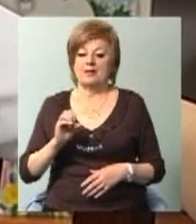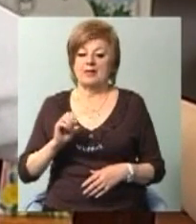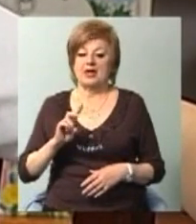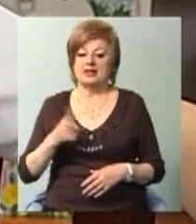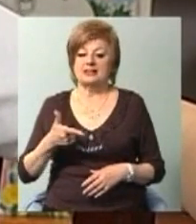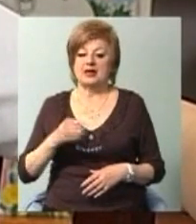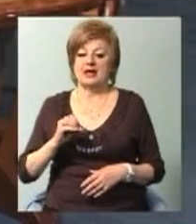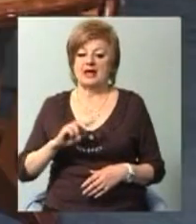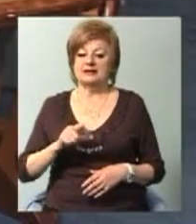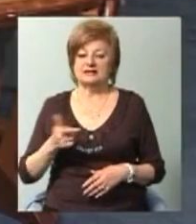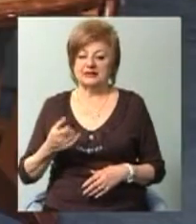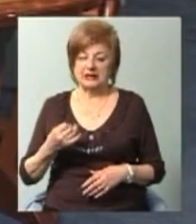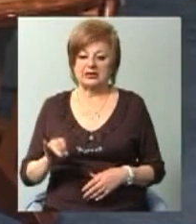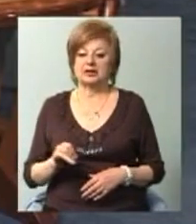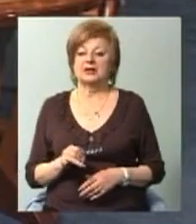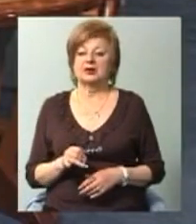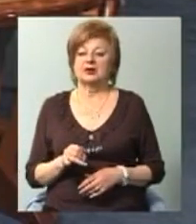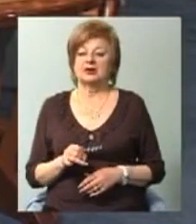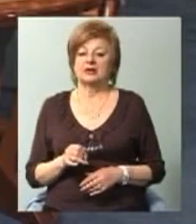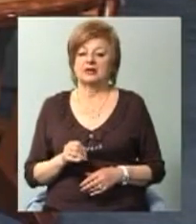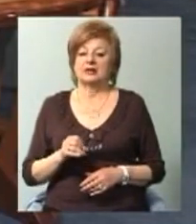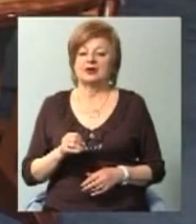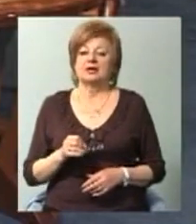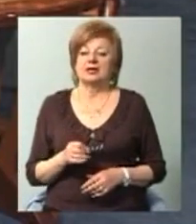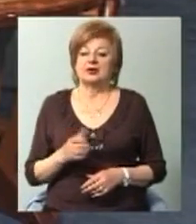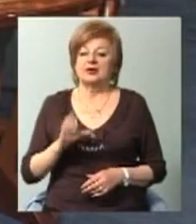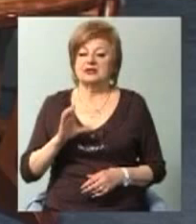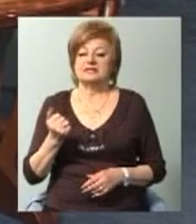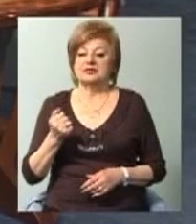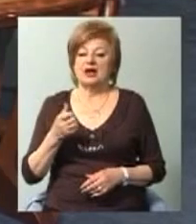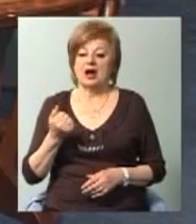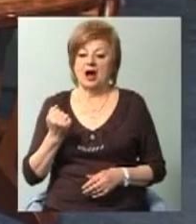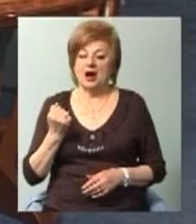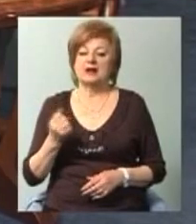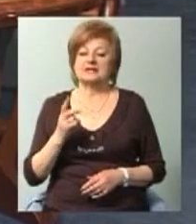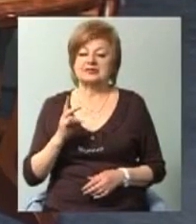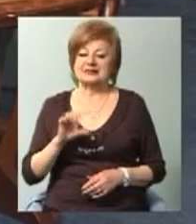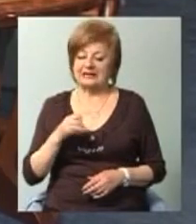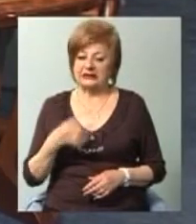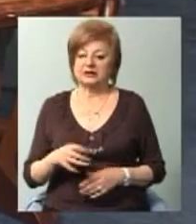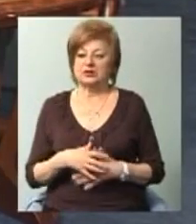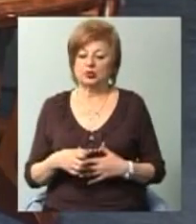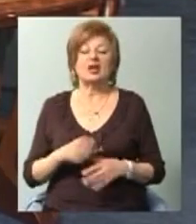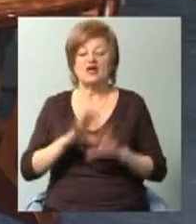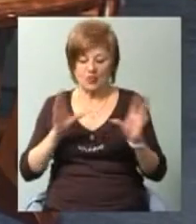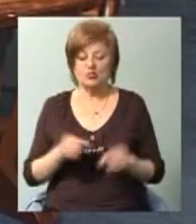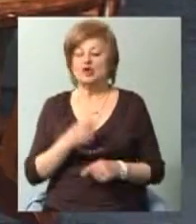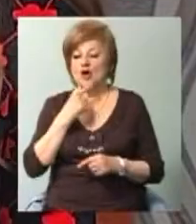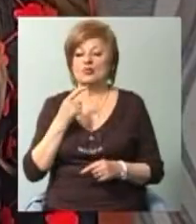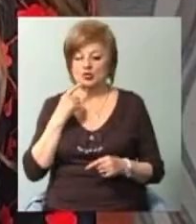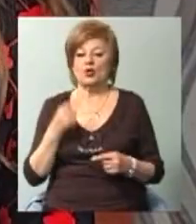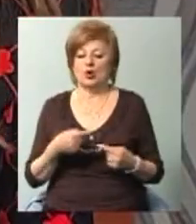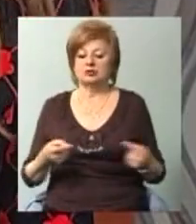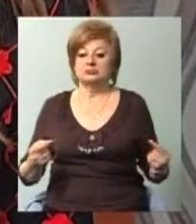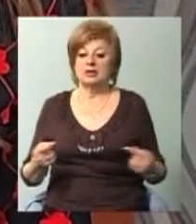бенгальську. Бенгальську, так. Сіамські, їх дуже насправді багато. Так само, як і собак пород, так само і котів дуже багато. А як